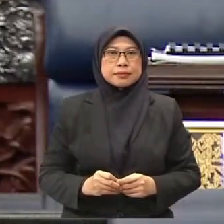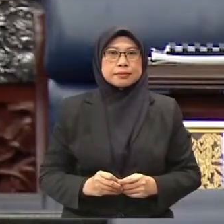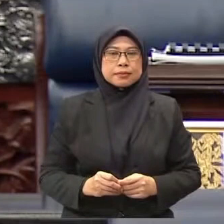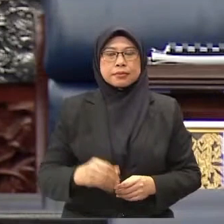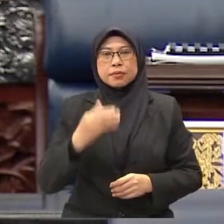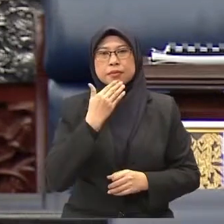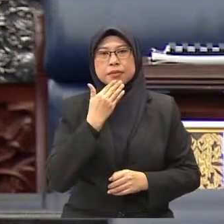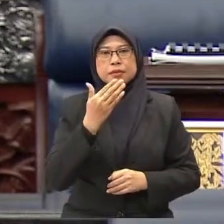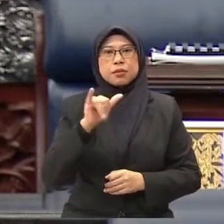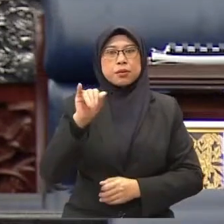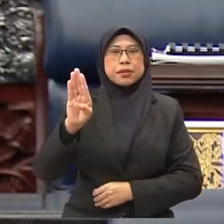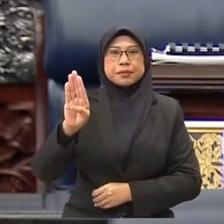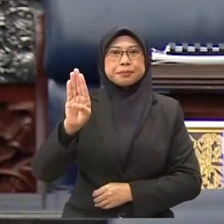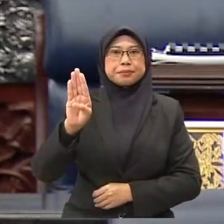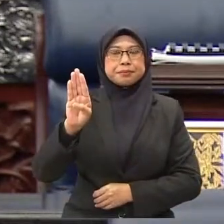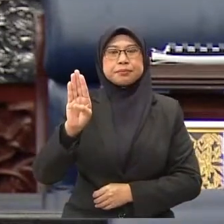Terima kasih Yang Berhormat.